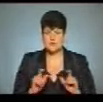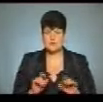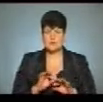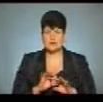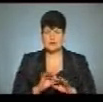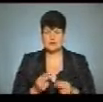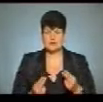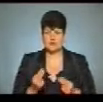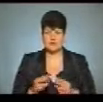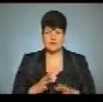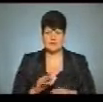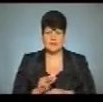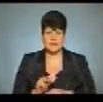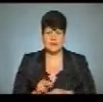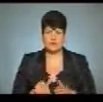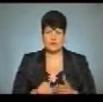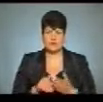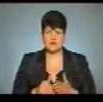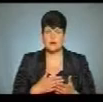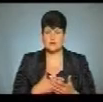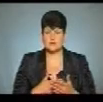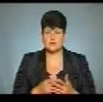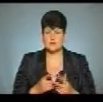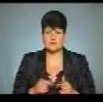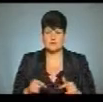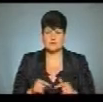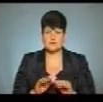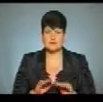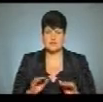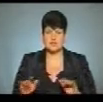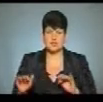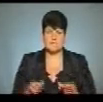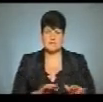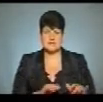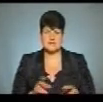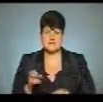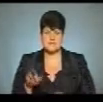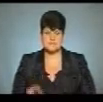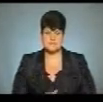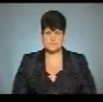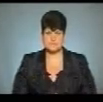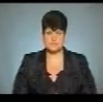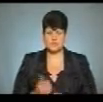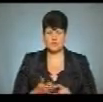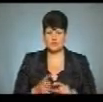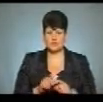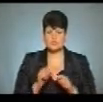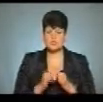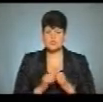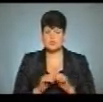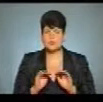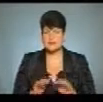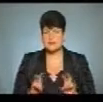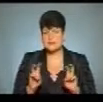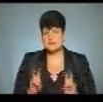ігрові тренінги допомагають волонтери громадської організації «Дитяча місія». Дуже часто діти сидять